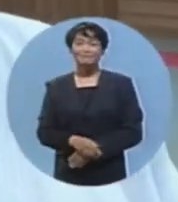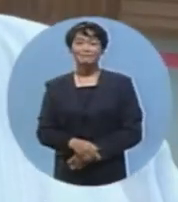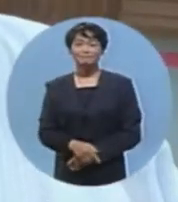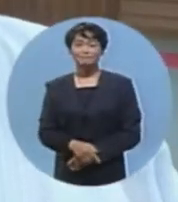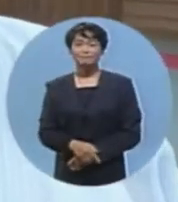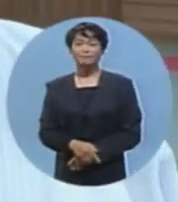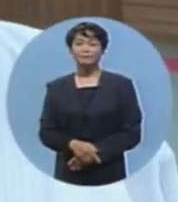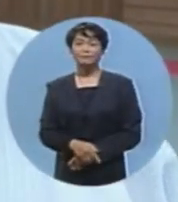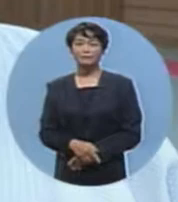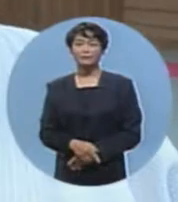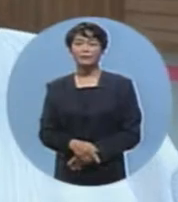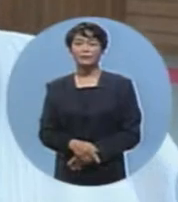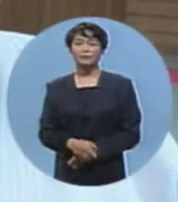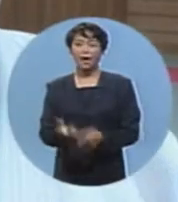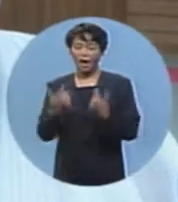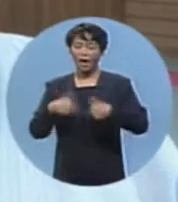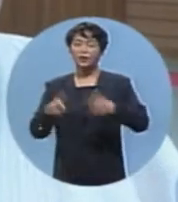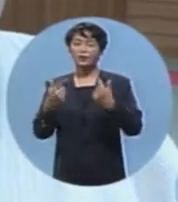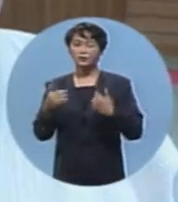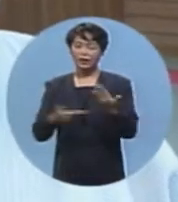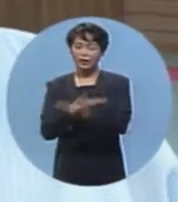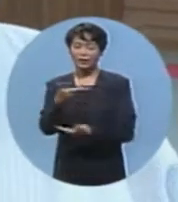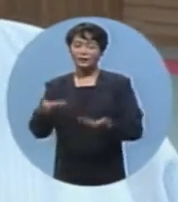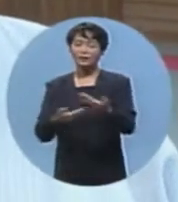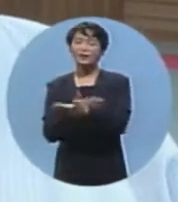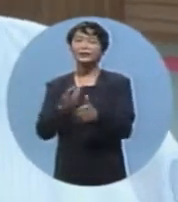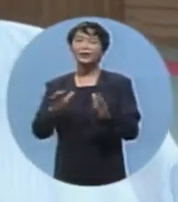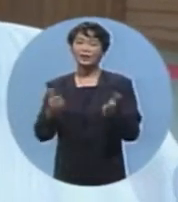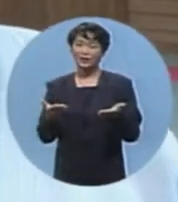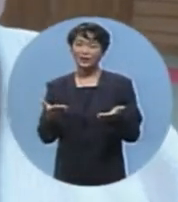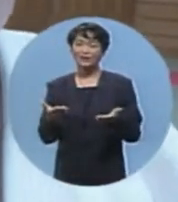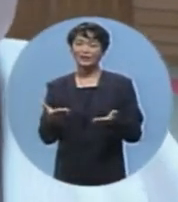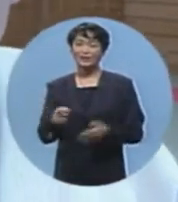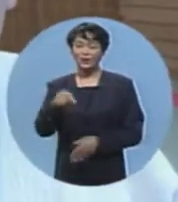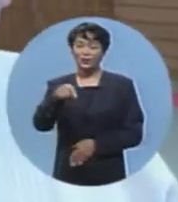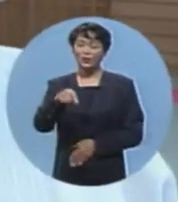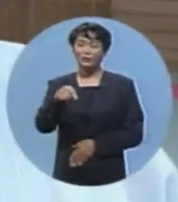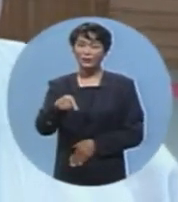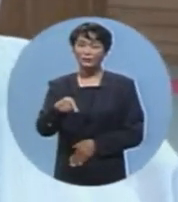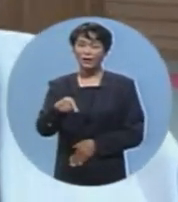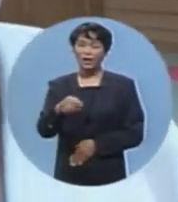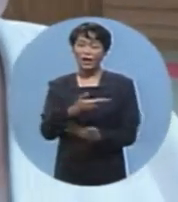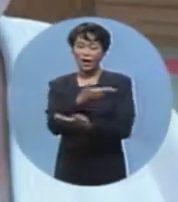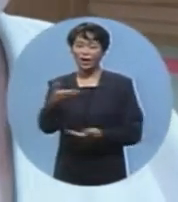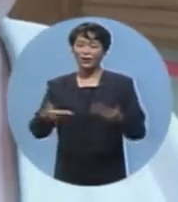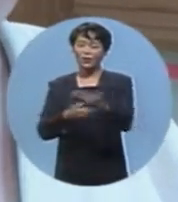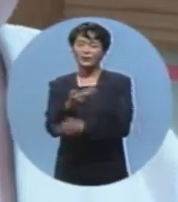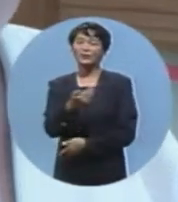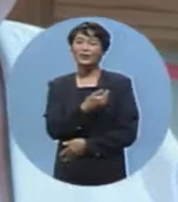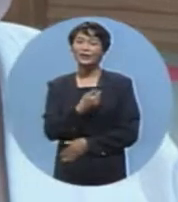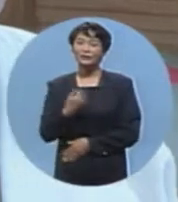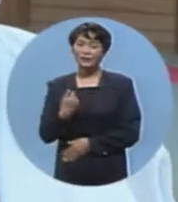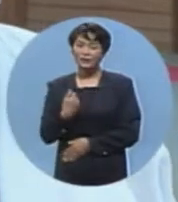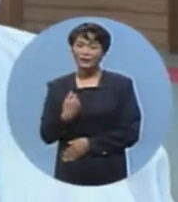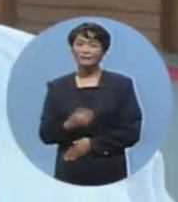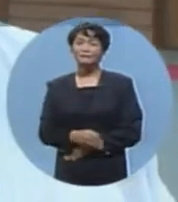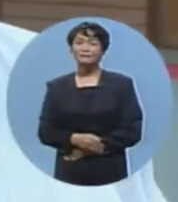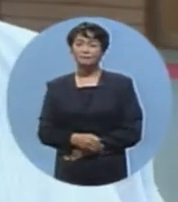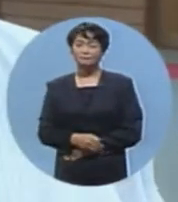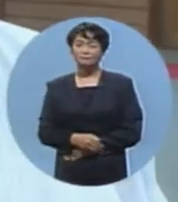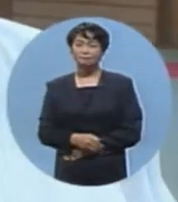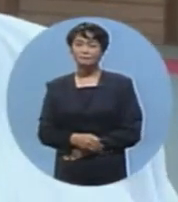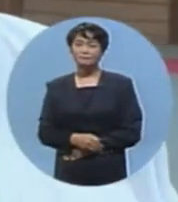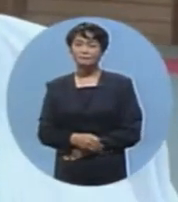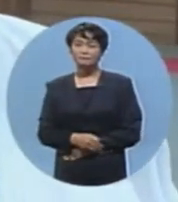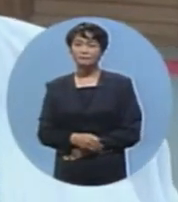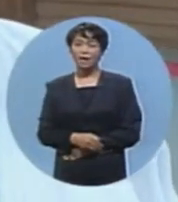普段接しない分だけこういう場所でできれば、そういう場所がなかなかないもんですから、柔道からは